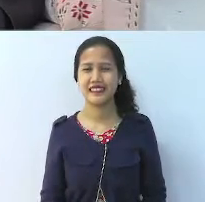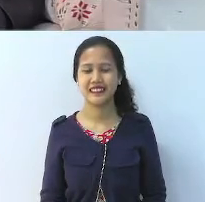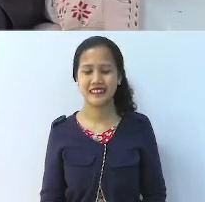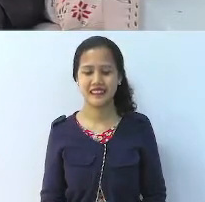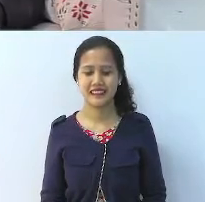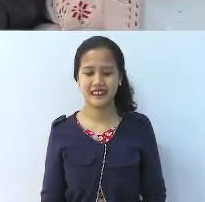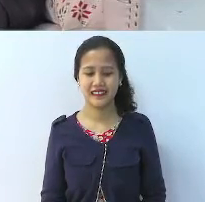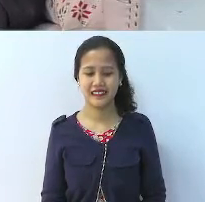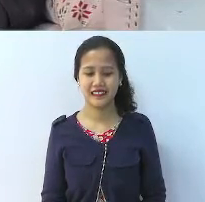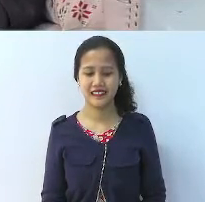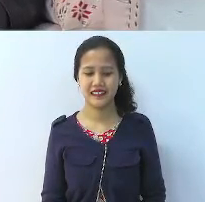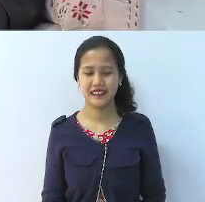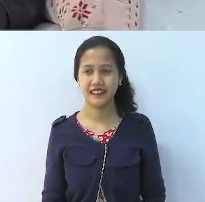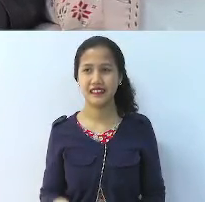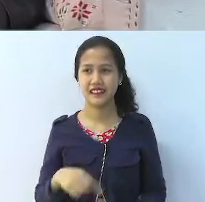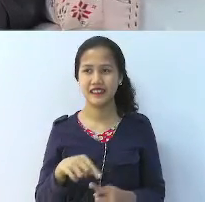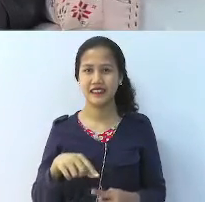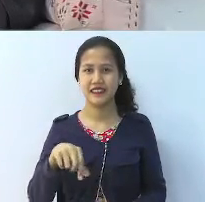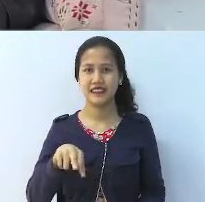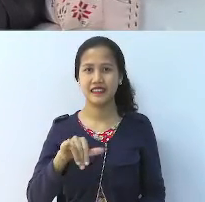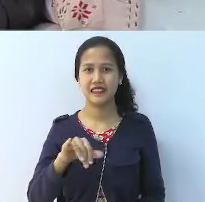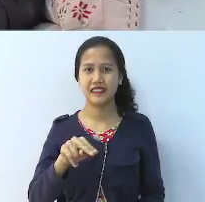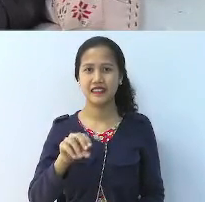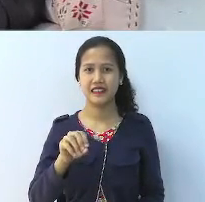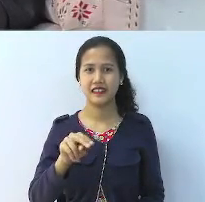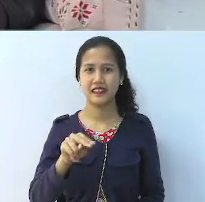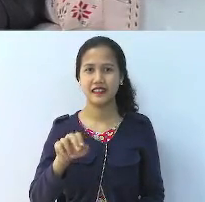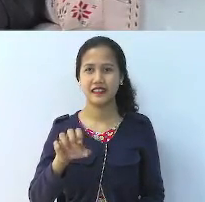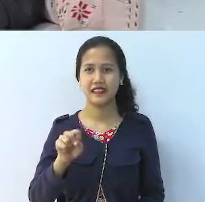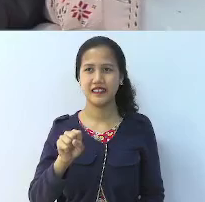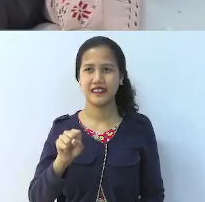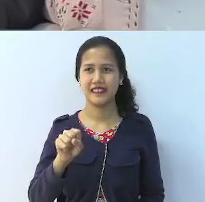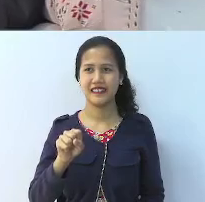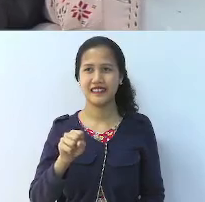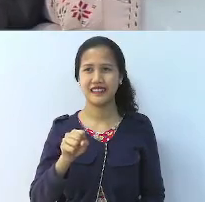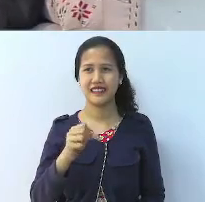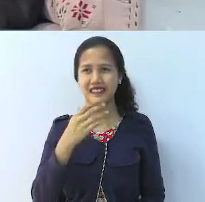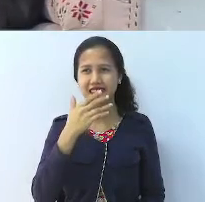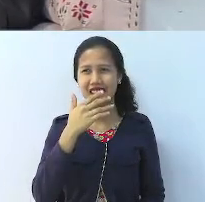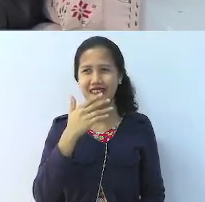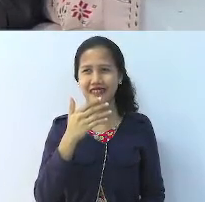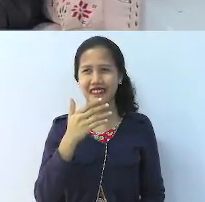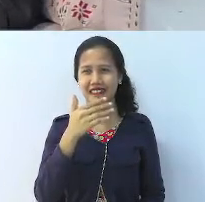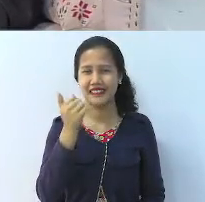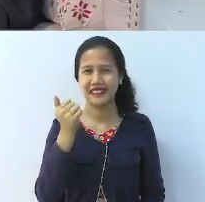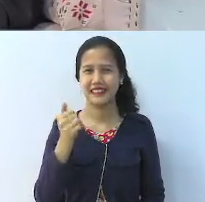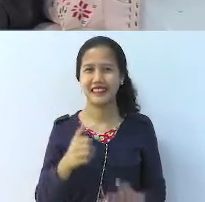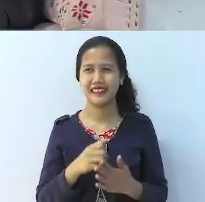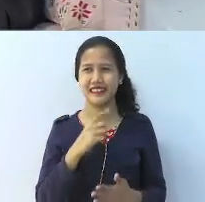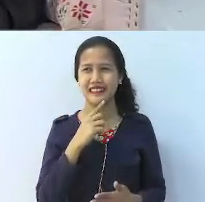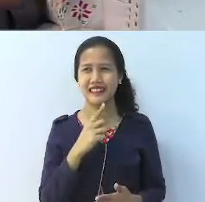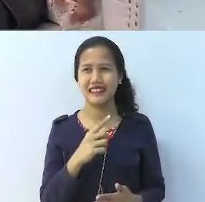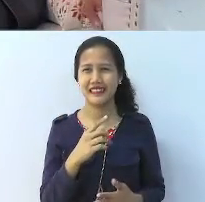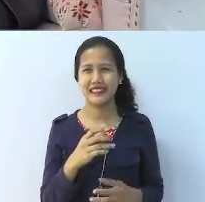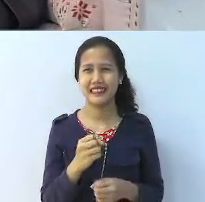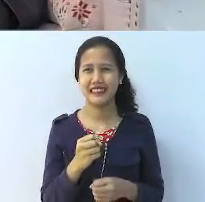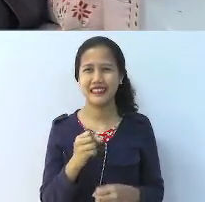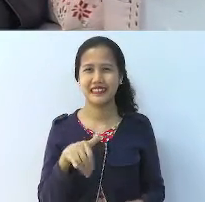Ponching ang nag-claim ng load. Yan. Pag nanalo si Ma'am... Si Janet. Estela Islawan,